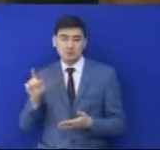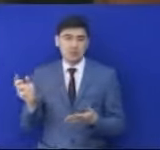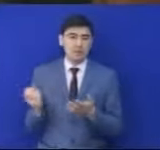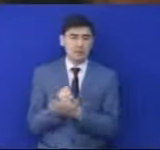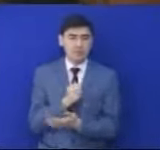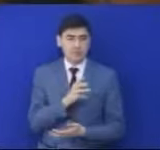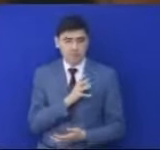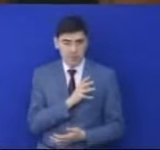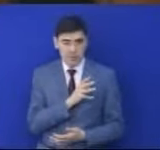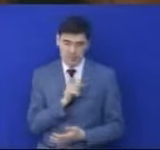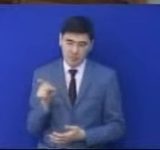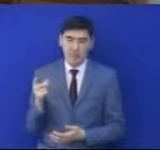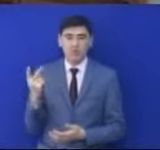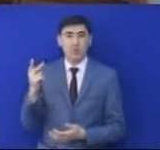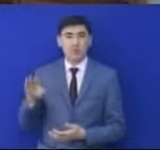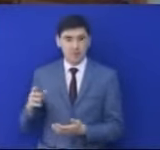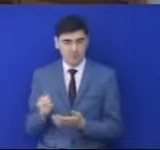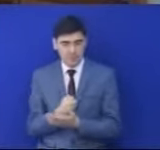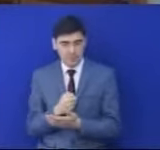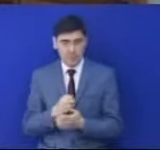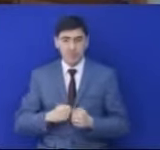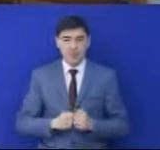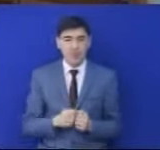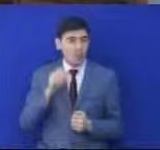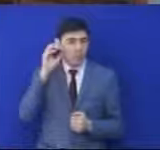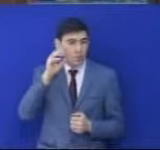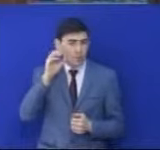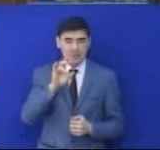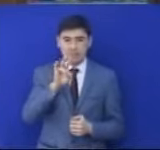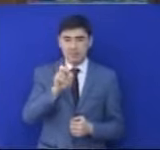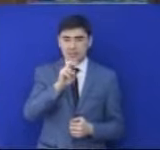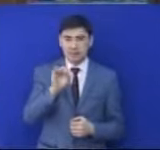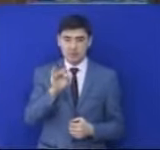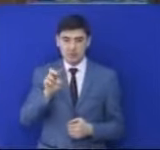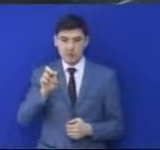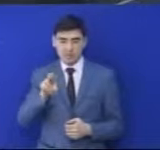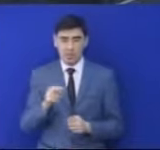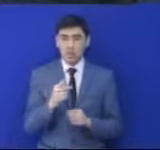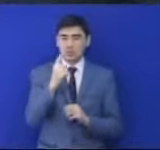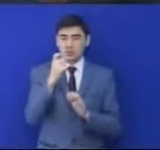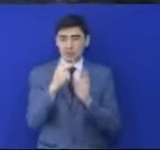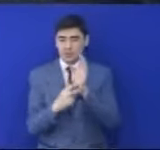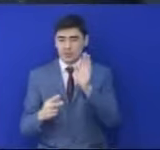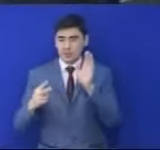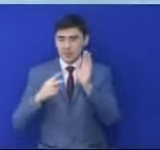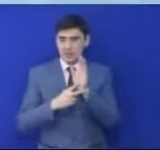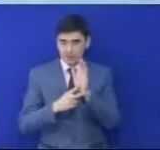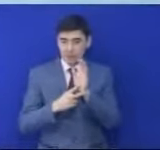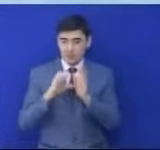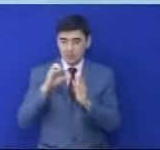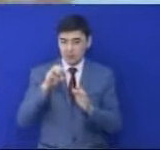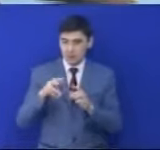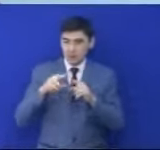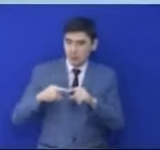аз болғандықтан екінші орынға тұрақтады. Бәсекеде өзбекстандық Надия Дусанова 187 сантиметр биіктікті бағындырып жеңімпаз